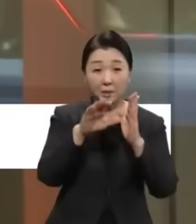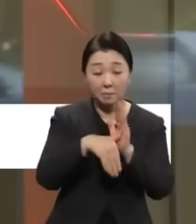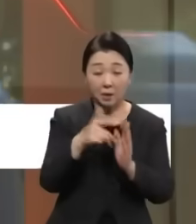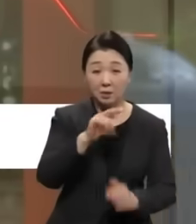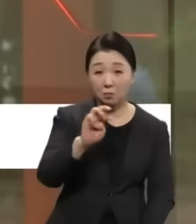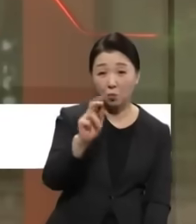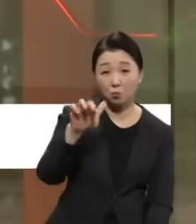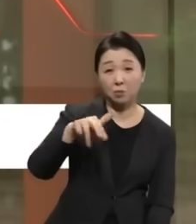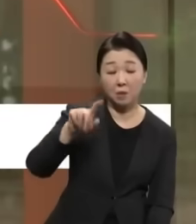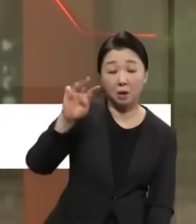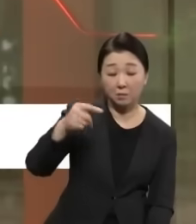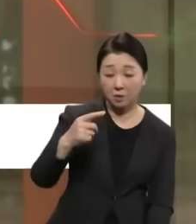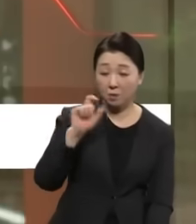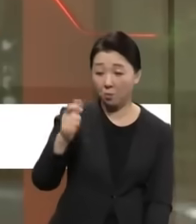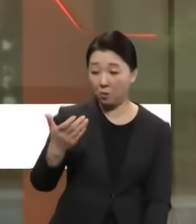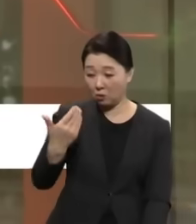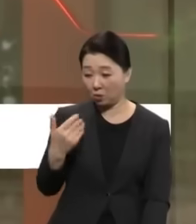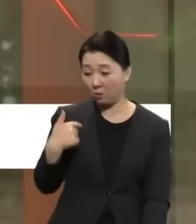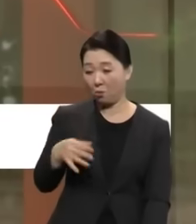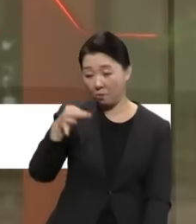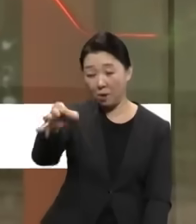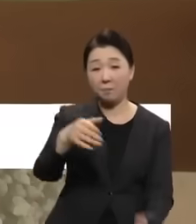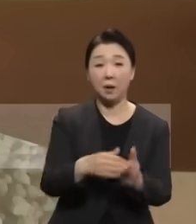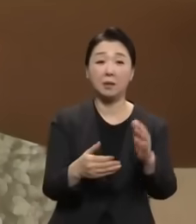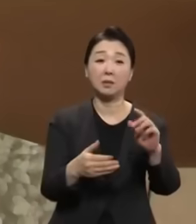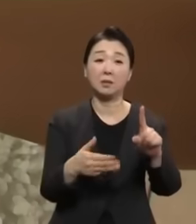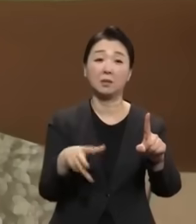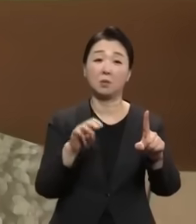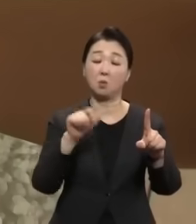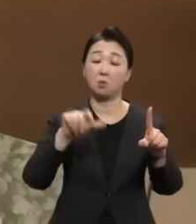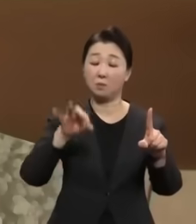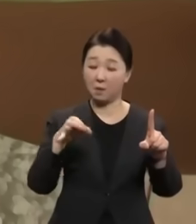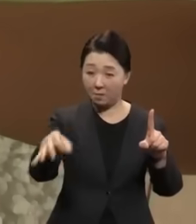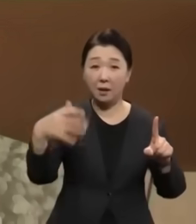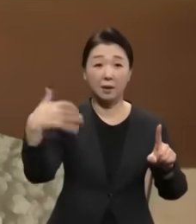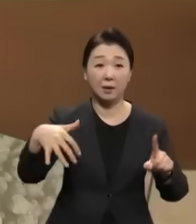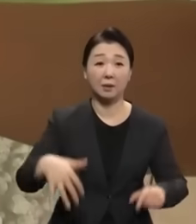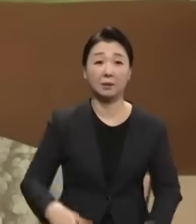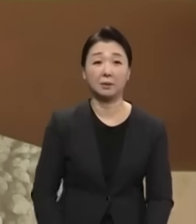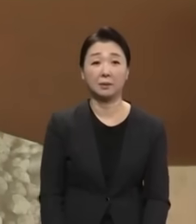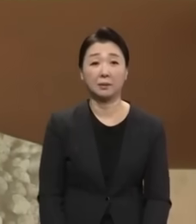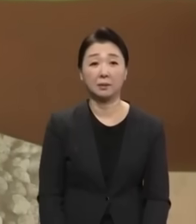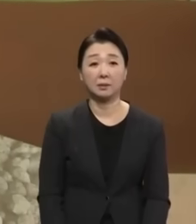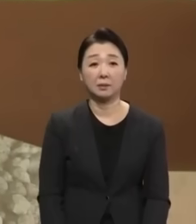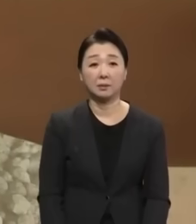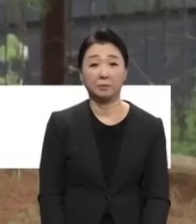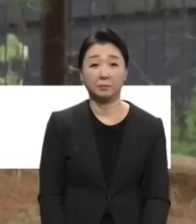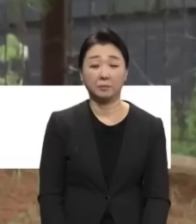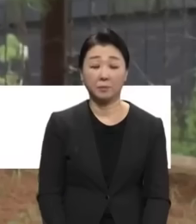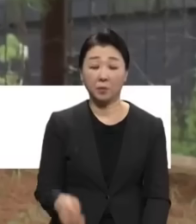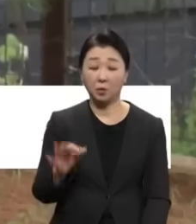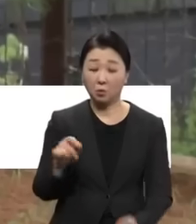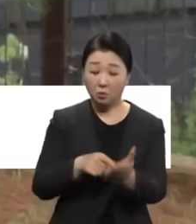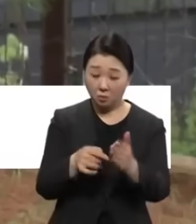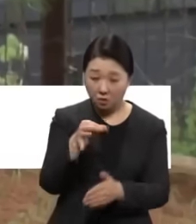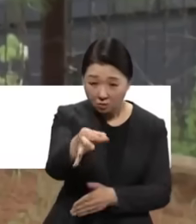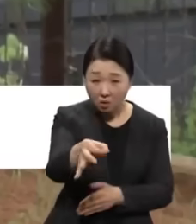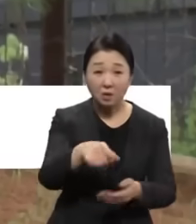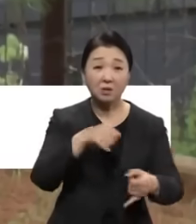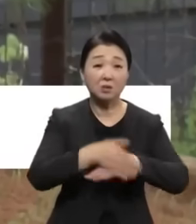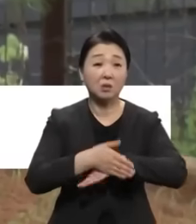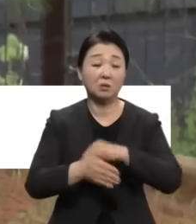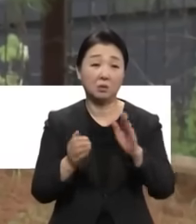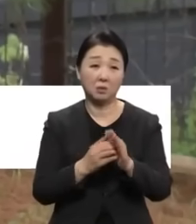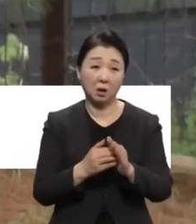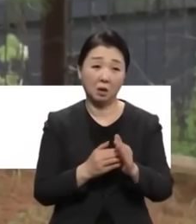전 줘야 하는 상품 판매 대금 1억 5천만 원을 받지 못했습니다. 지연이 된다고 해서 17일에 이제